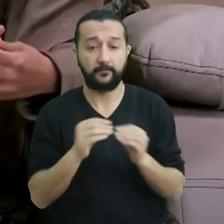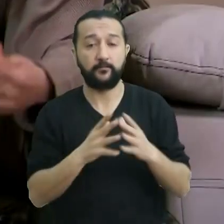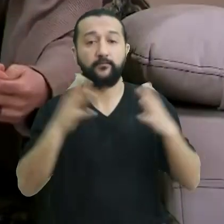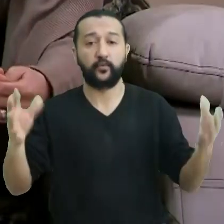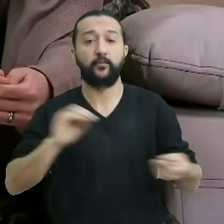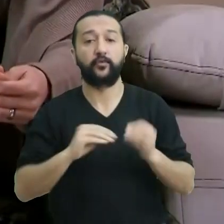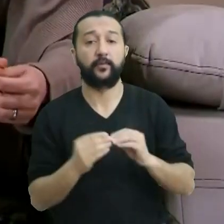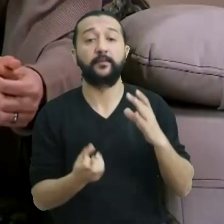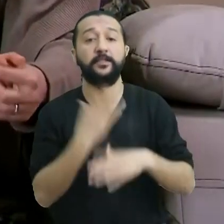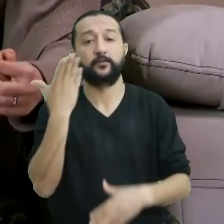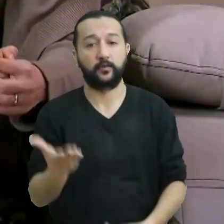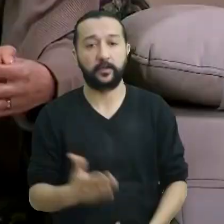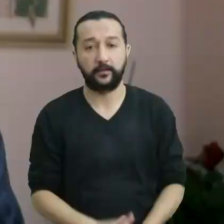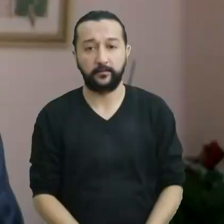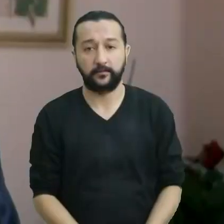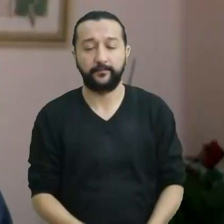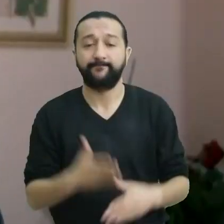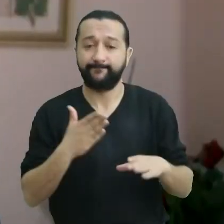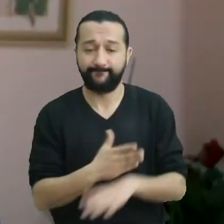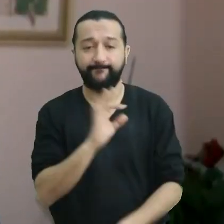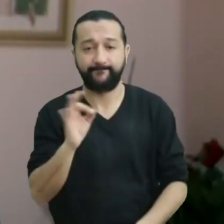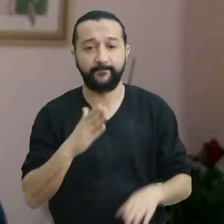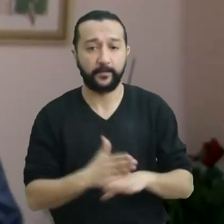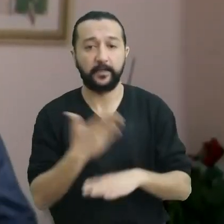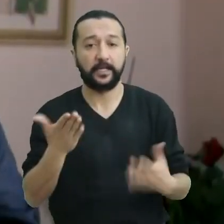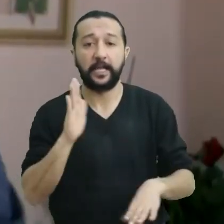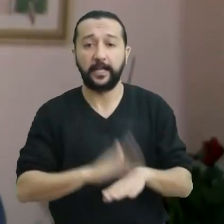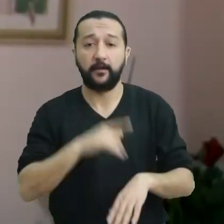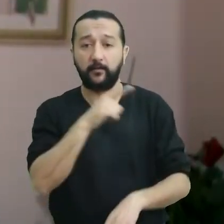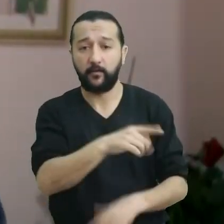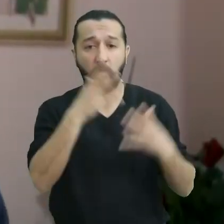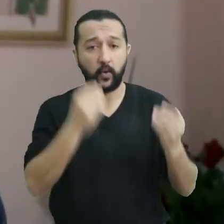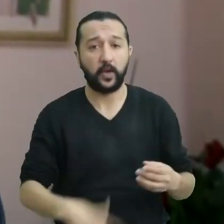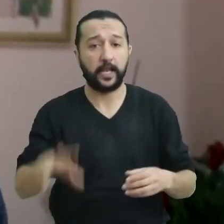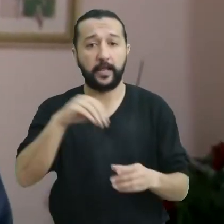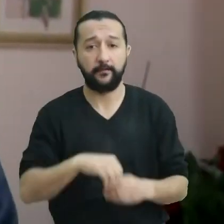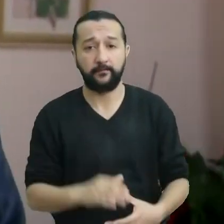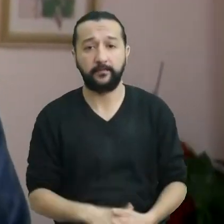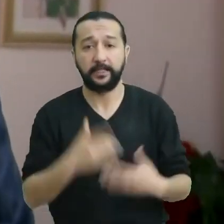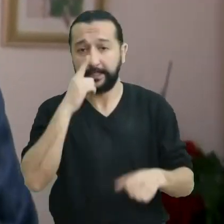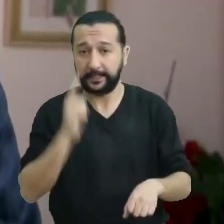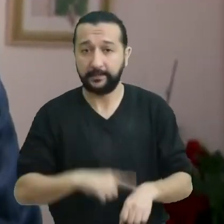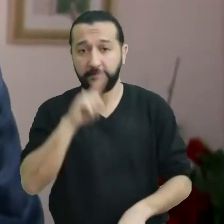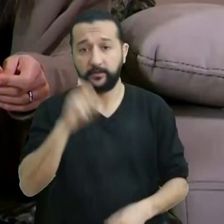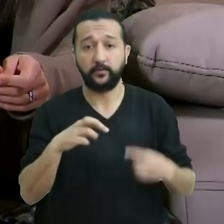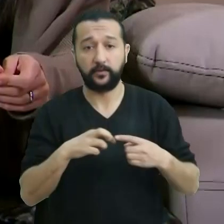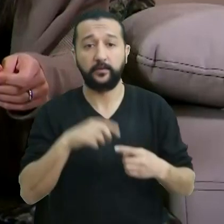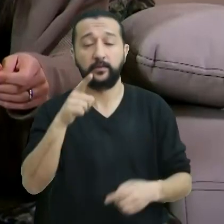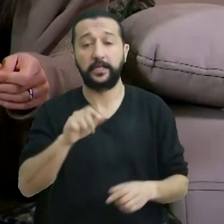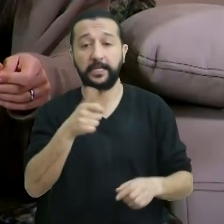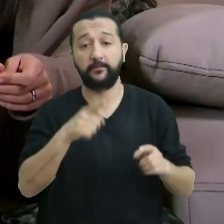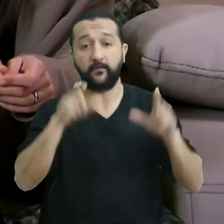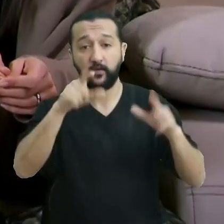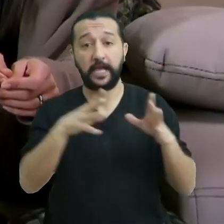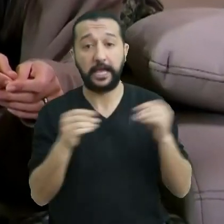sürü aksilik başımıza geliyor ya. Hakikaten ya. Neydi o olanlar ya öyle? Kemal geldi, Sarp'ın sırtı dönük. Ne zaman